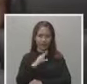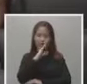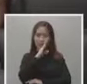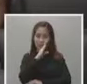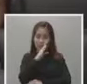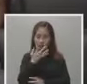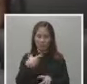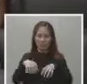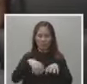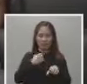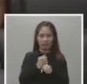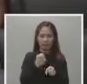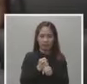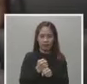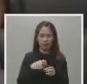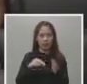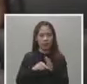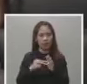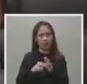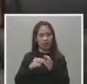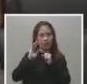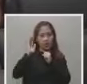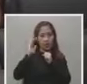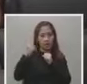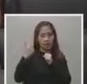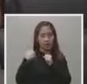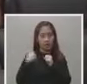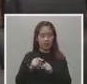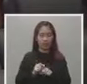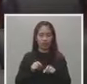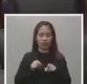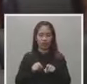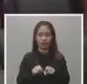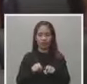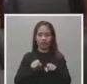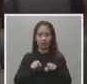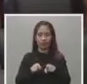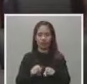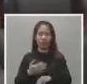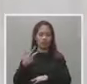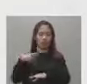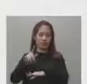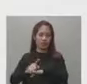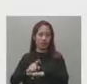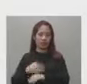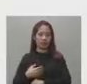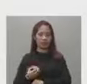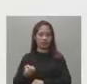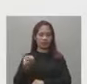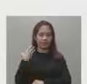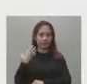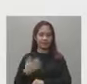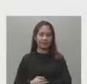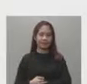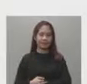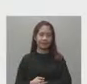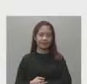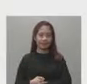ดังนั้นการรายงานภารกิจของเขาจะเป็นคู่ครับท่านประธานครับสไลด์เลยครับ